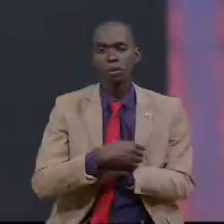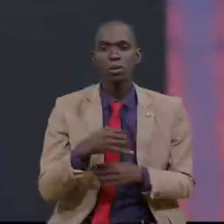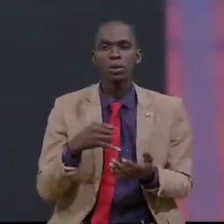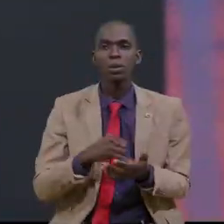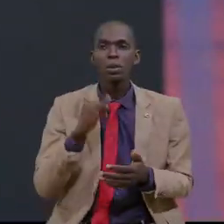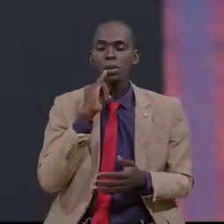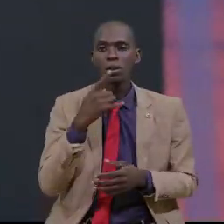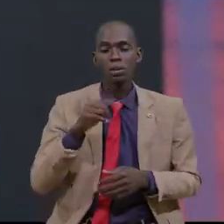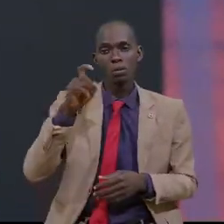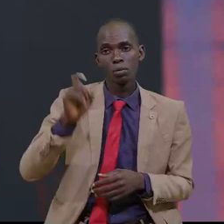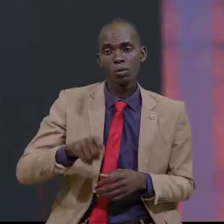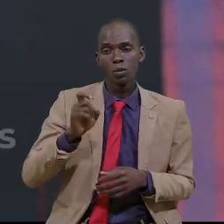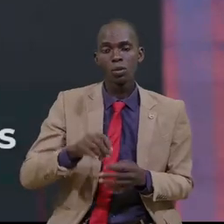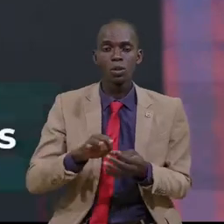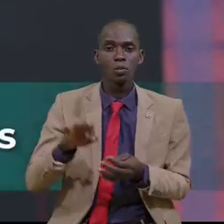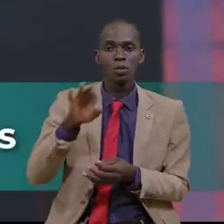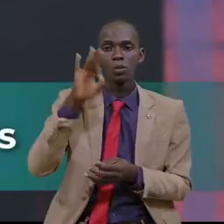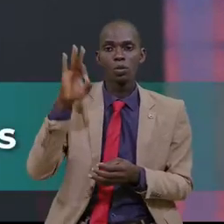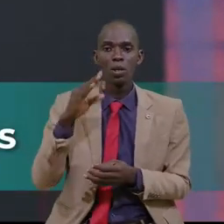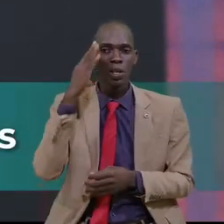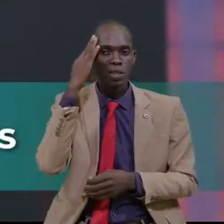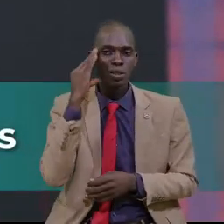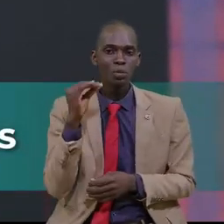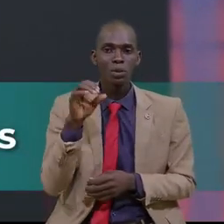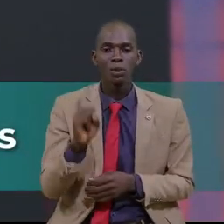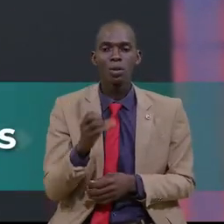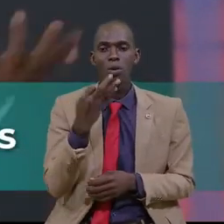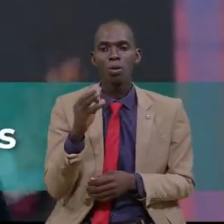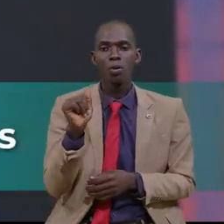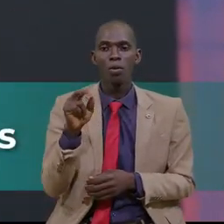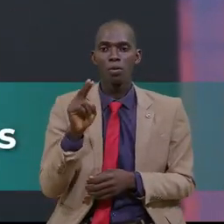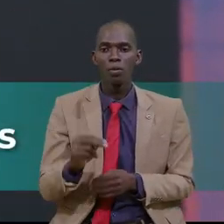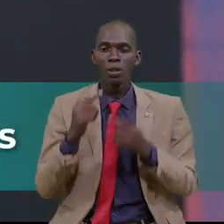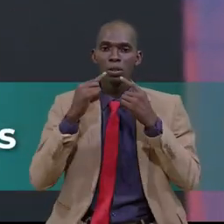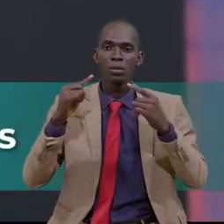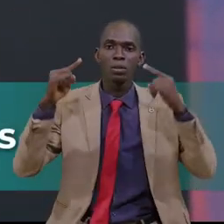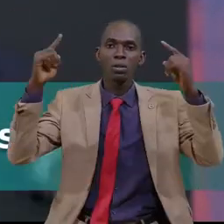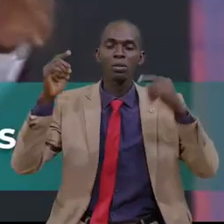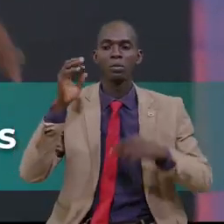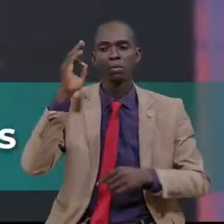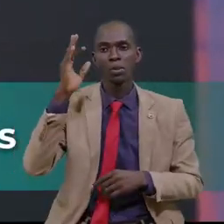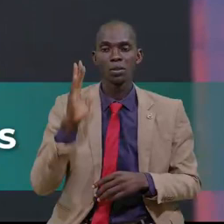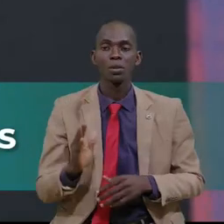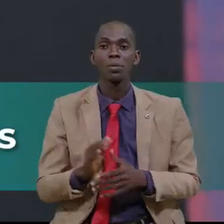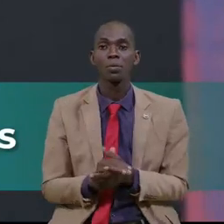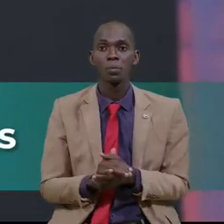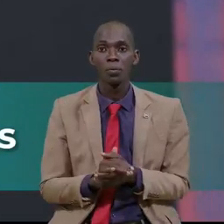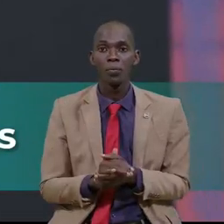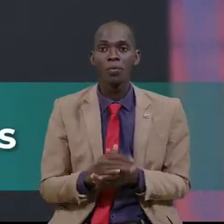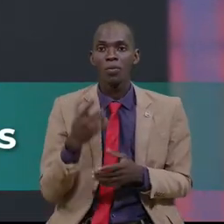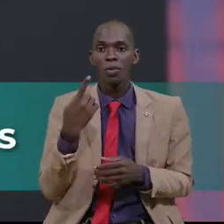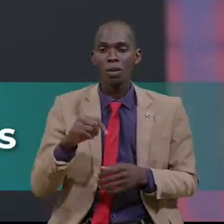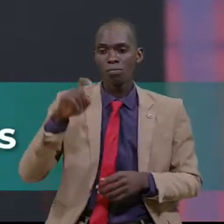aujourd'hui intitulé « Les expériences spirituelles obligatoires d'un ministre